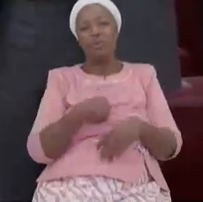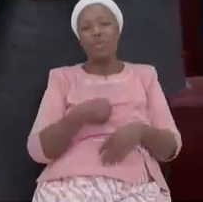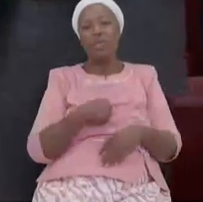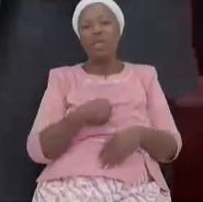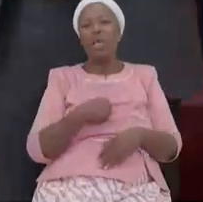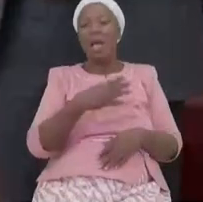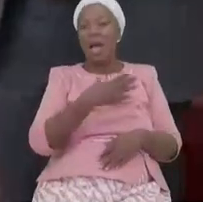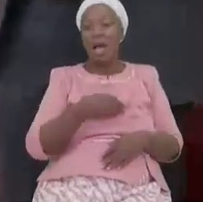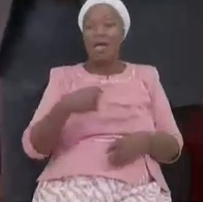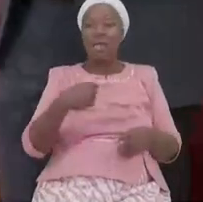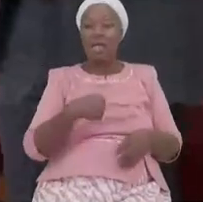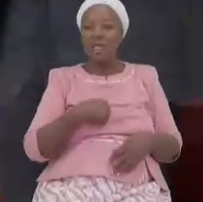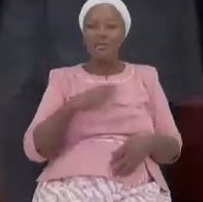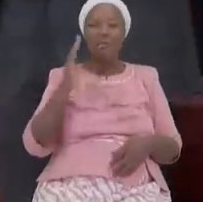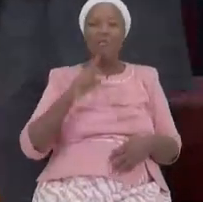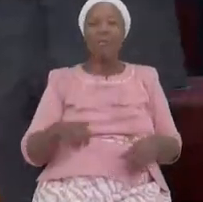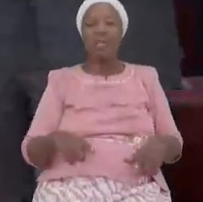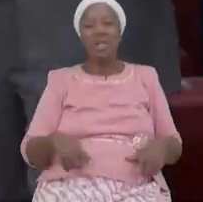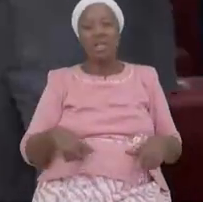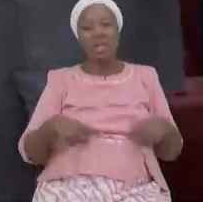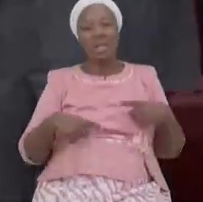Je mènerai la vie de sainteté